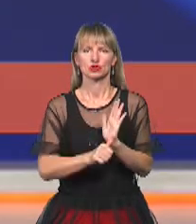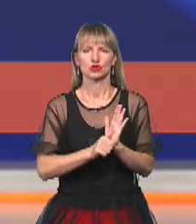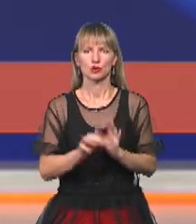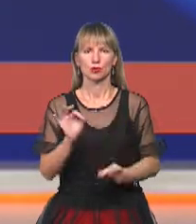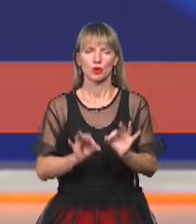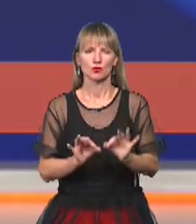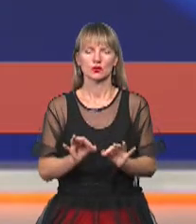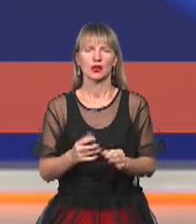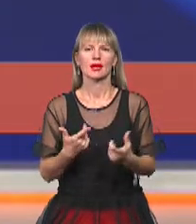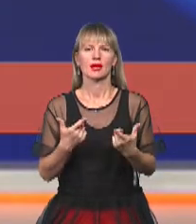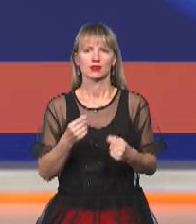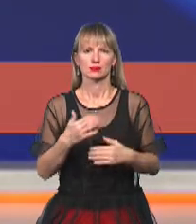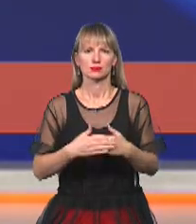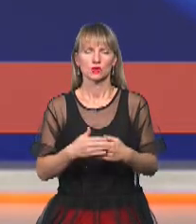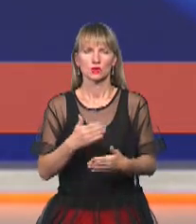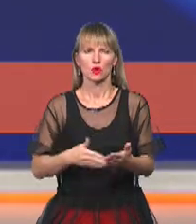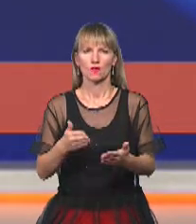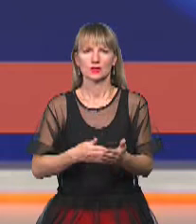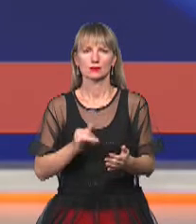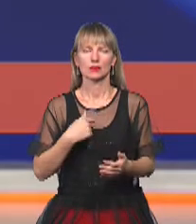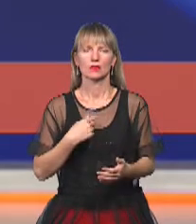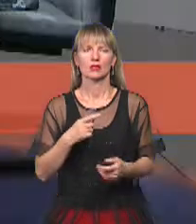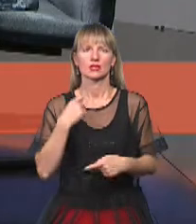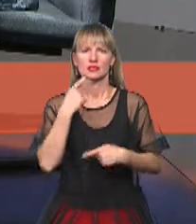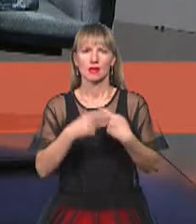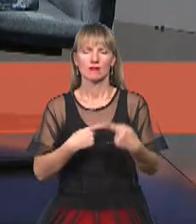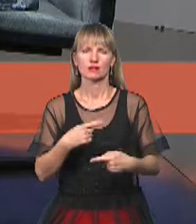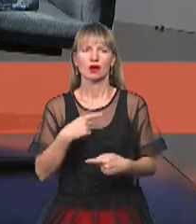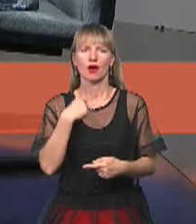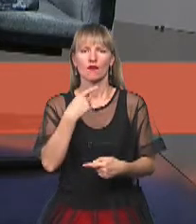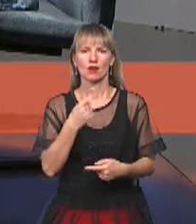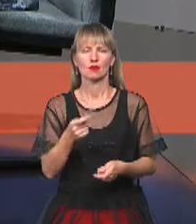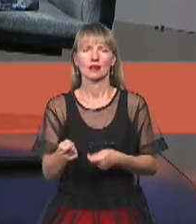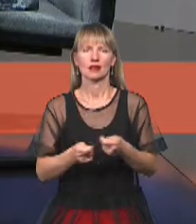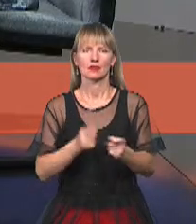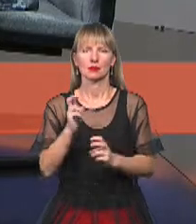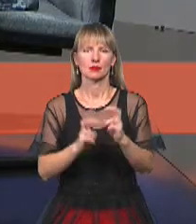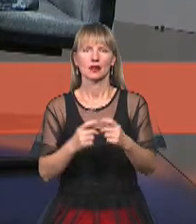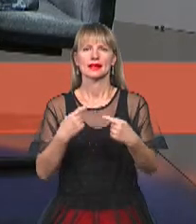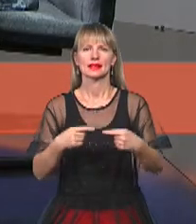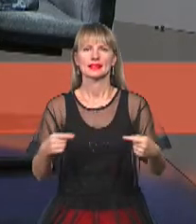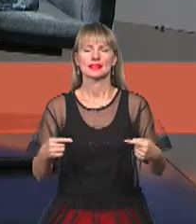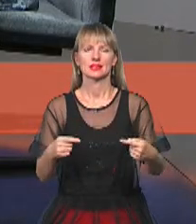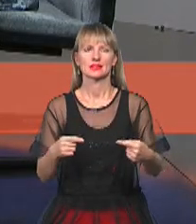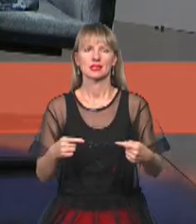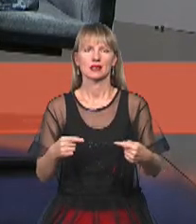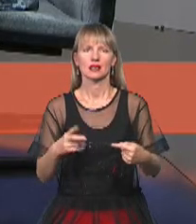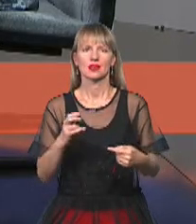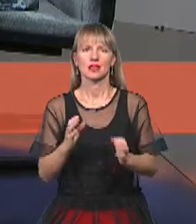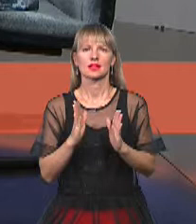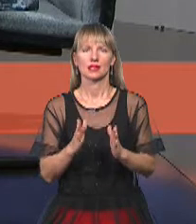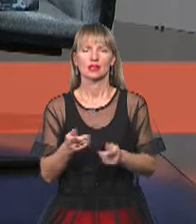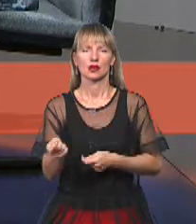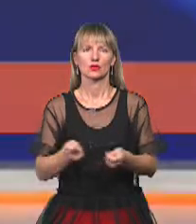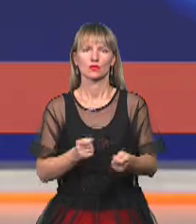де критичний, ми звертаємо завжди і керівництво підприємств різних. Це не тільки керуючі компанії,